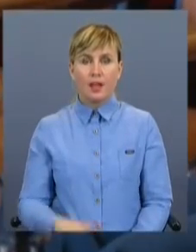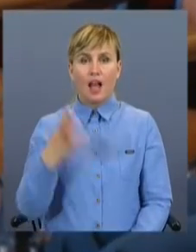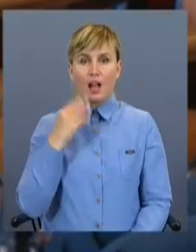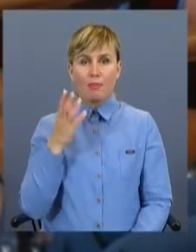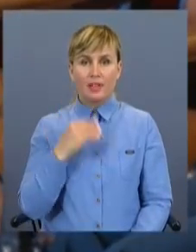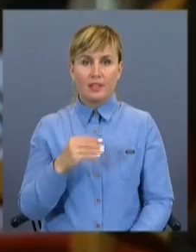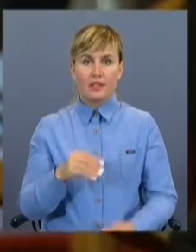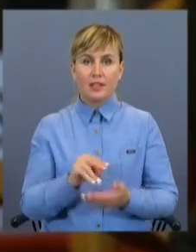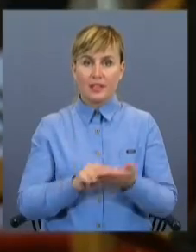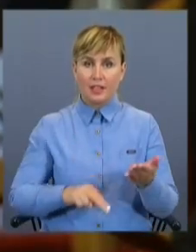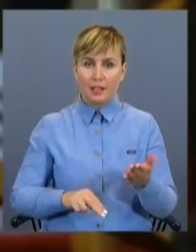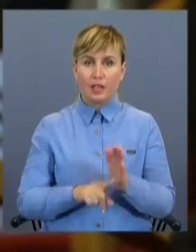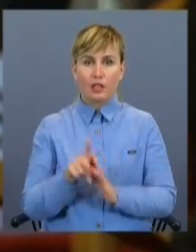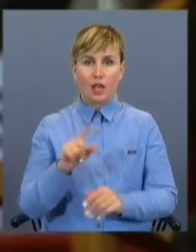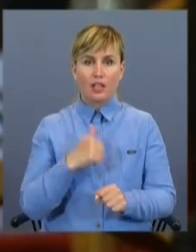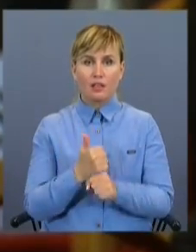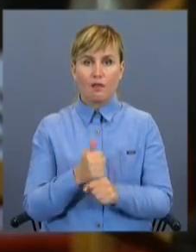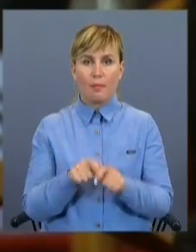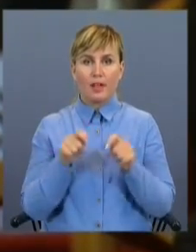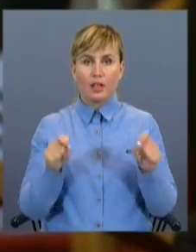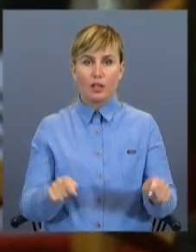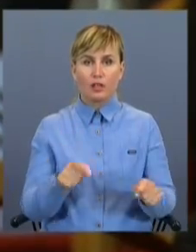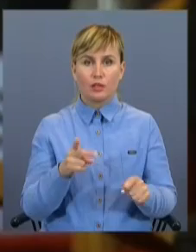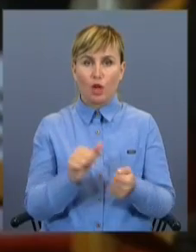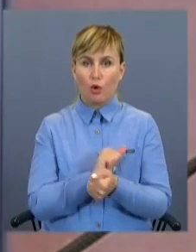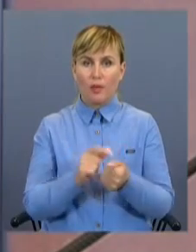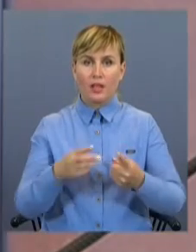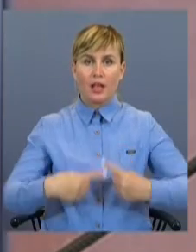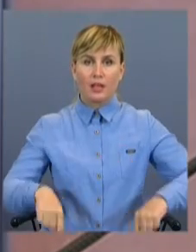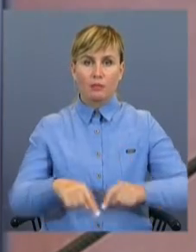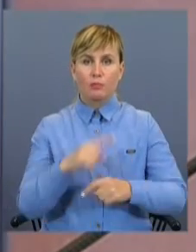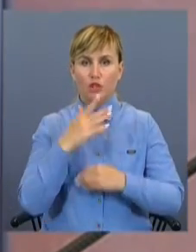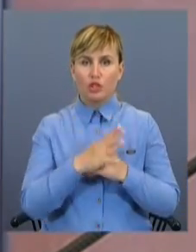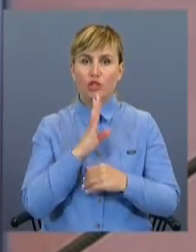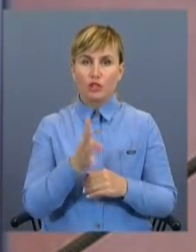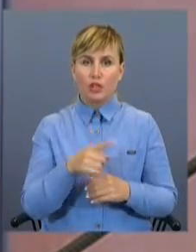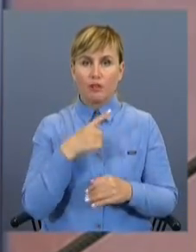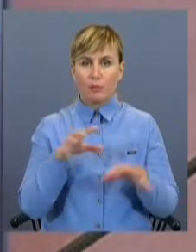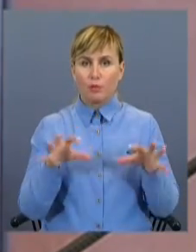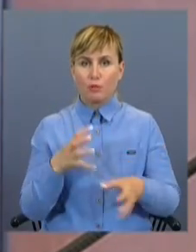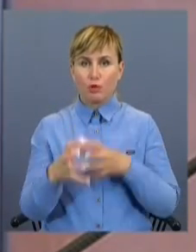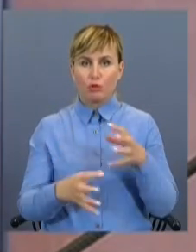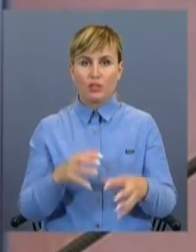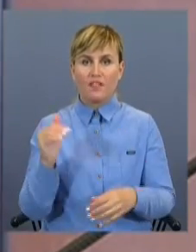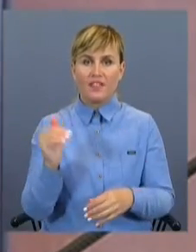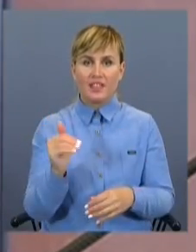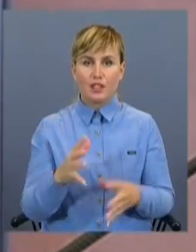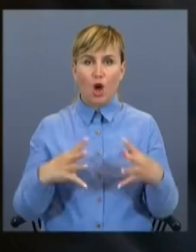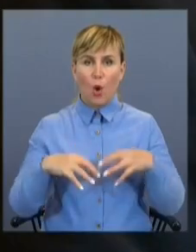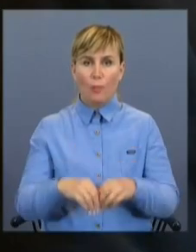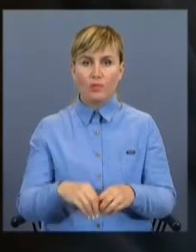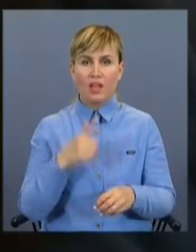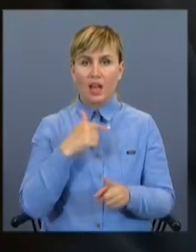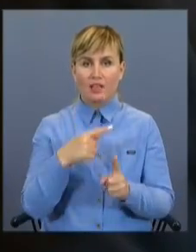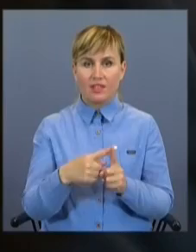Алматинская декларация станет основополагающим документом для организации в ближайшие 4 года, считает президент Международной федерации обществ